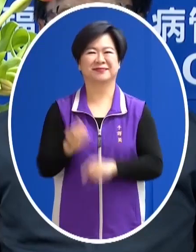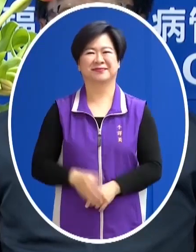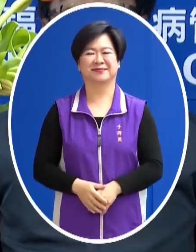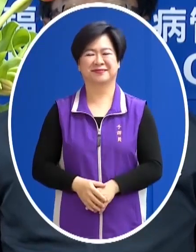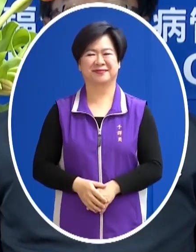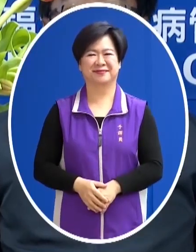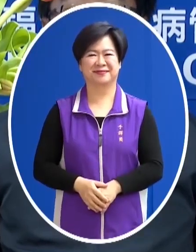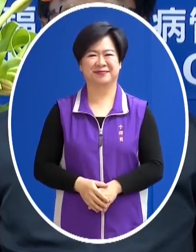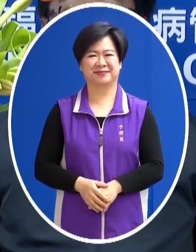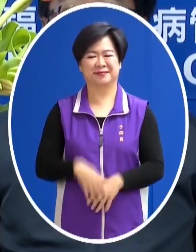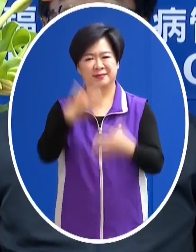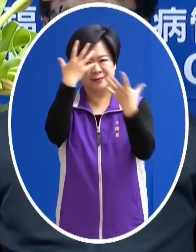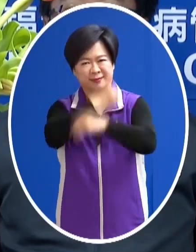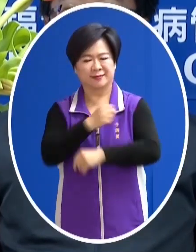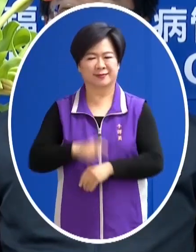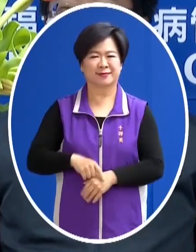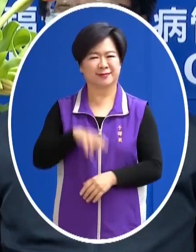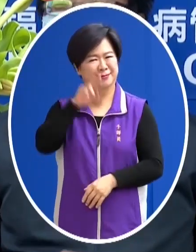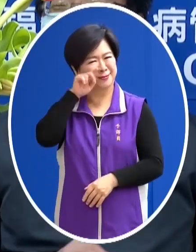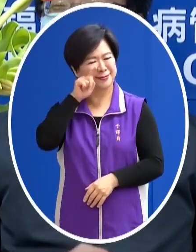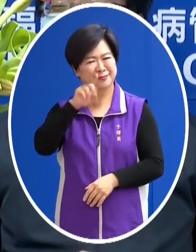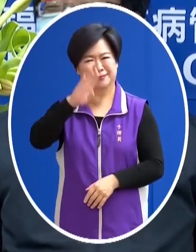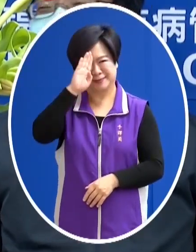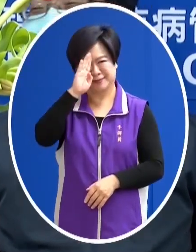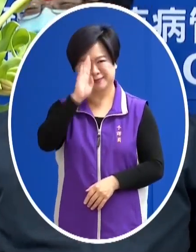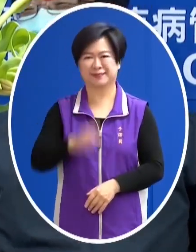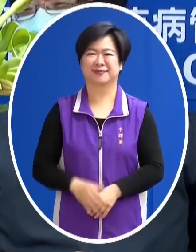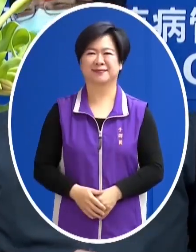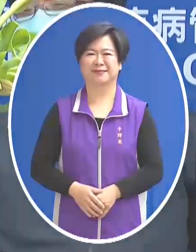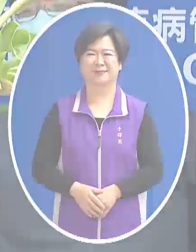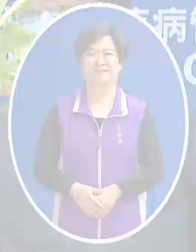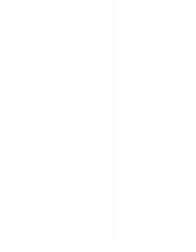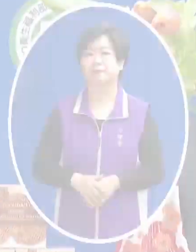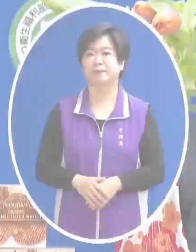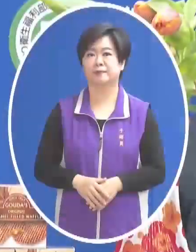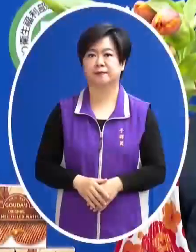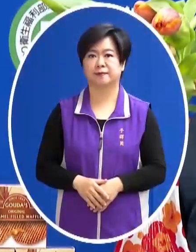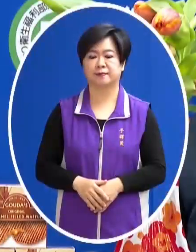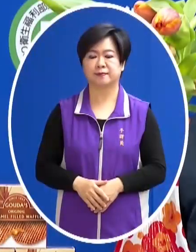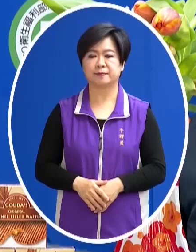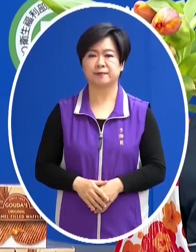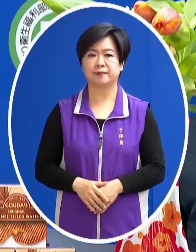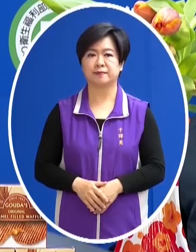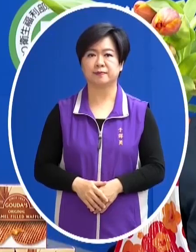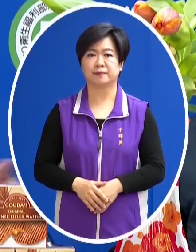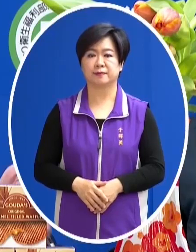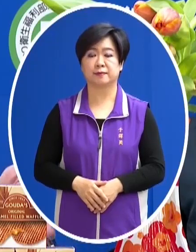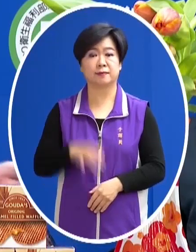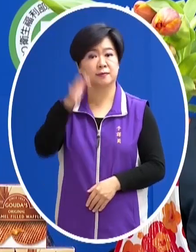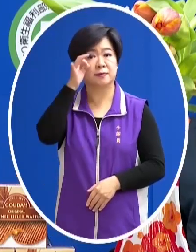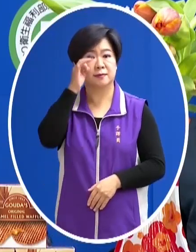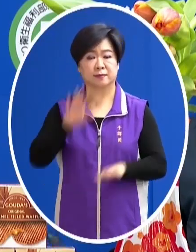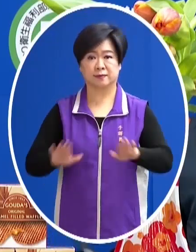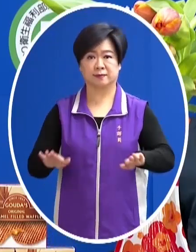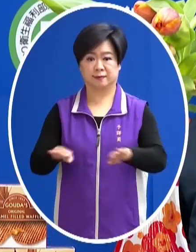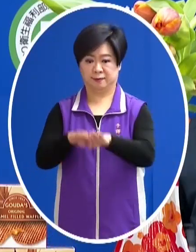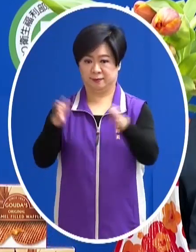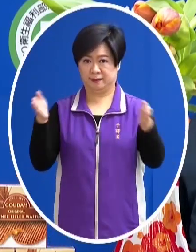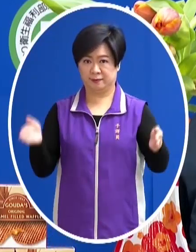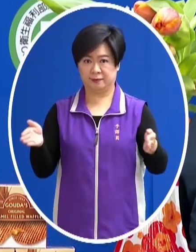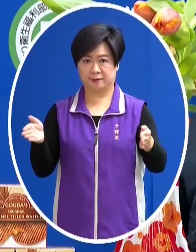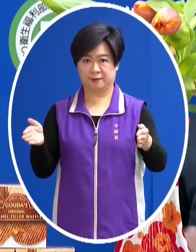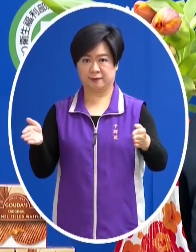哎，好像有一条歌是那样的玫瑰花了哈、哦。大家也看到今天在桌上